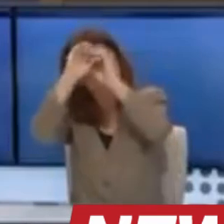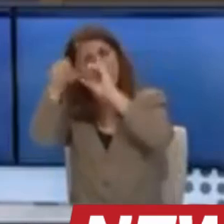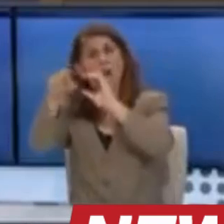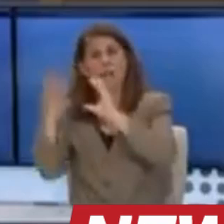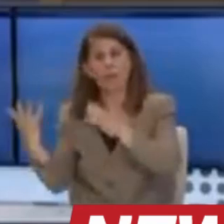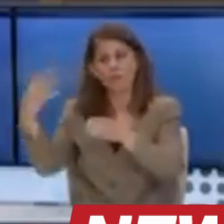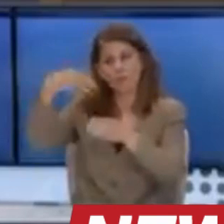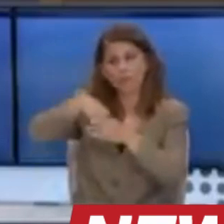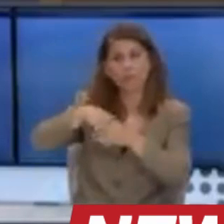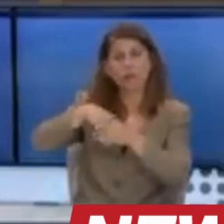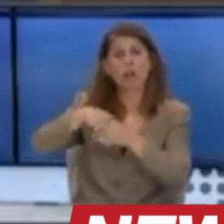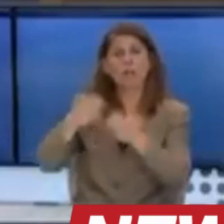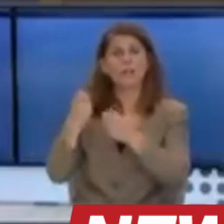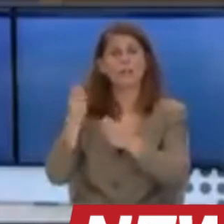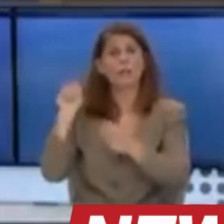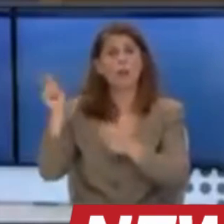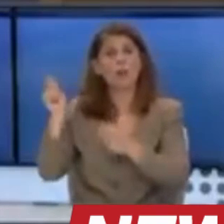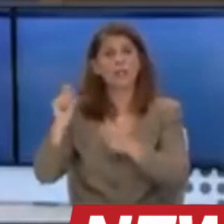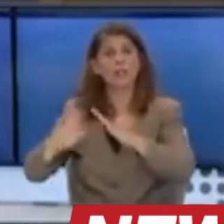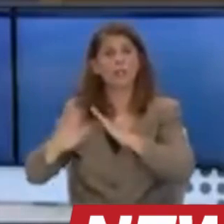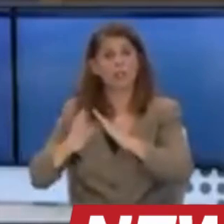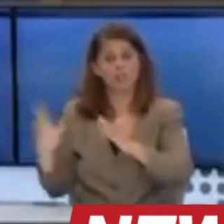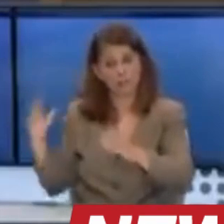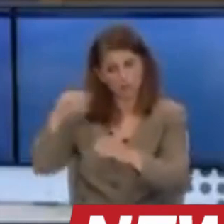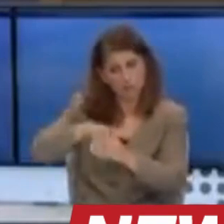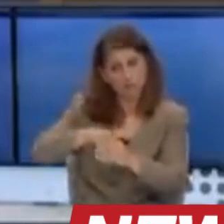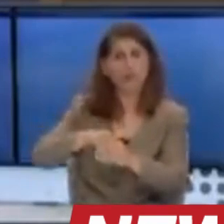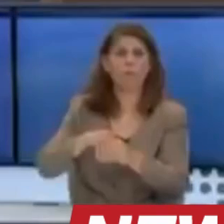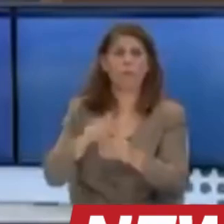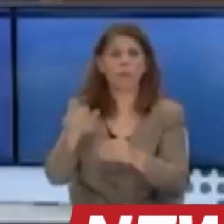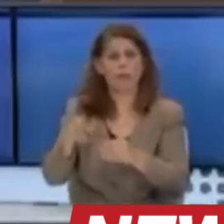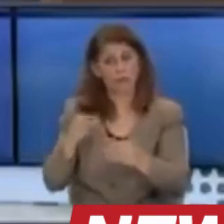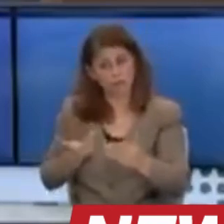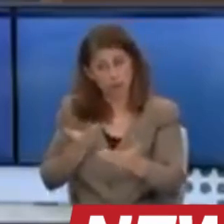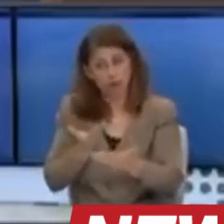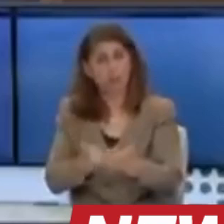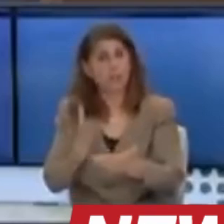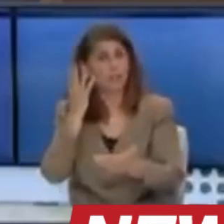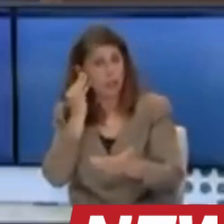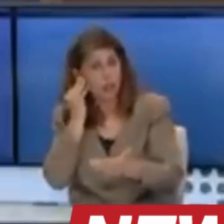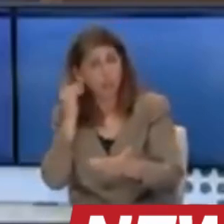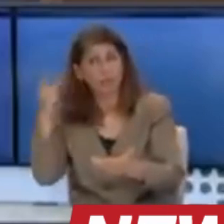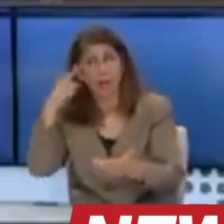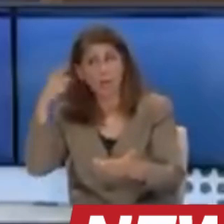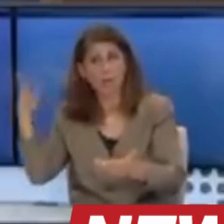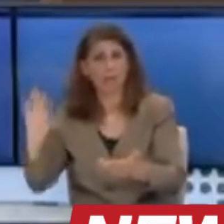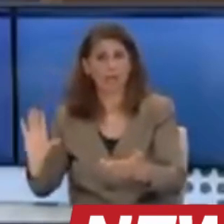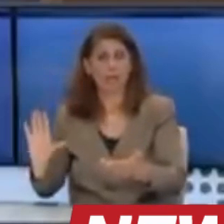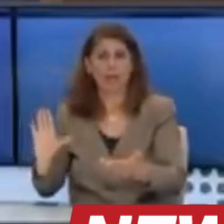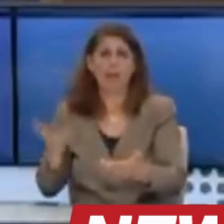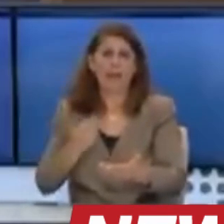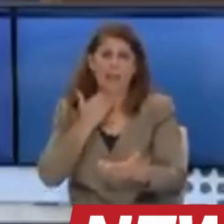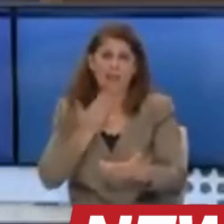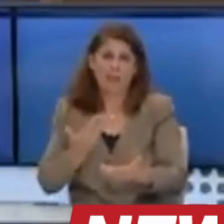προστασίας και να μην είναι ανεξάρτητοι φορείς. Αυτή είναι η πρότασή μας. Με χαρά να τη συζητήσουμε μαζί σας, να ακούσουμε τις απόψεις σας. Δεν γίνεται αυτή τη